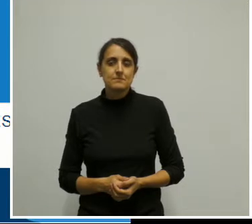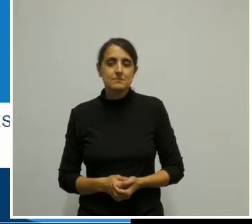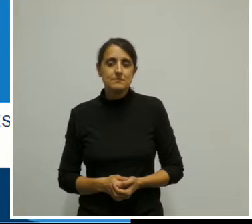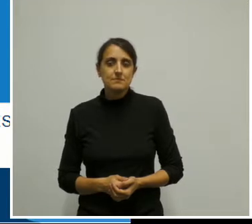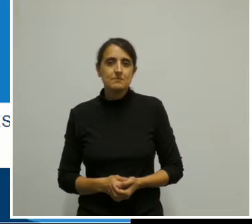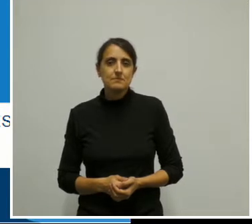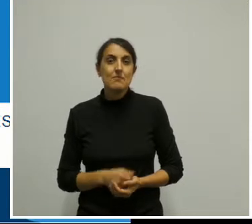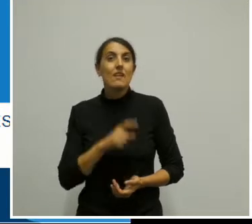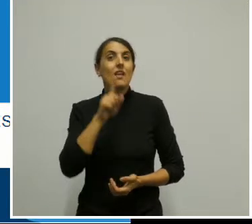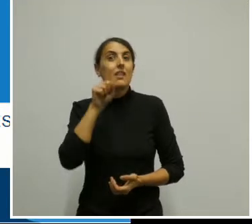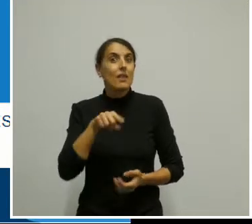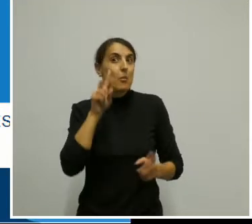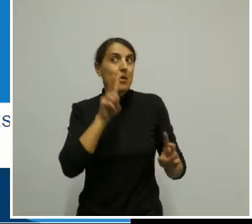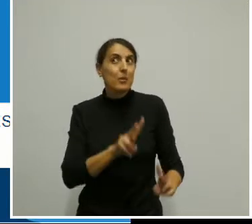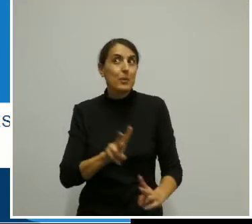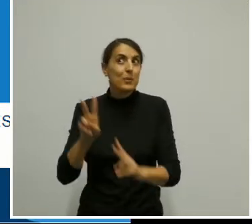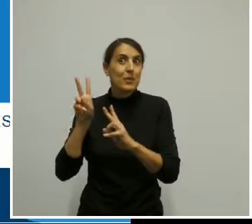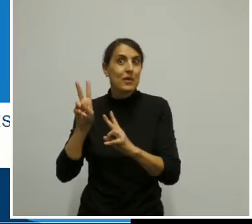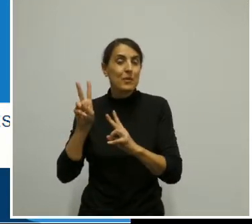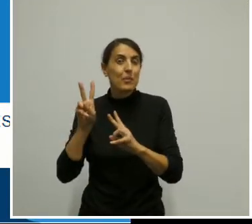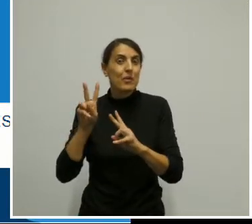Això també és perquè veieu l'evolució